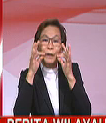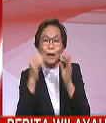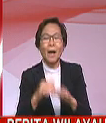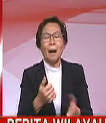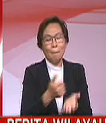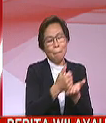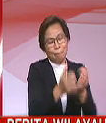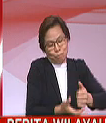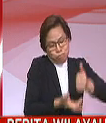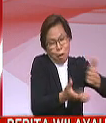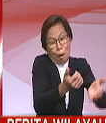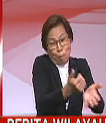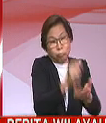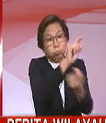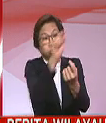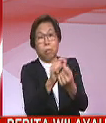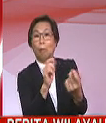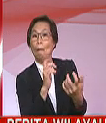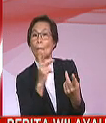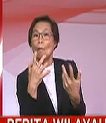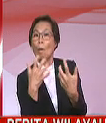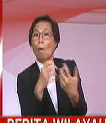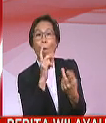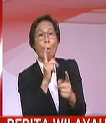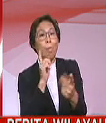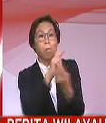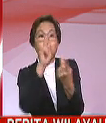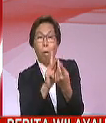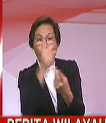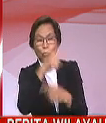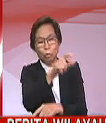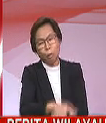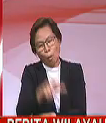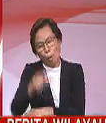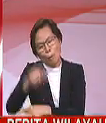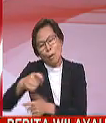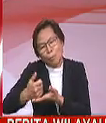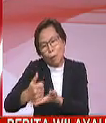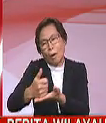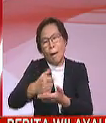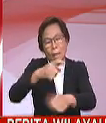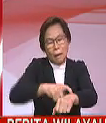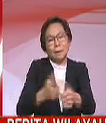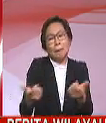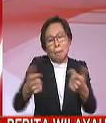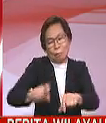itu disifatkan amat bertepatan untuk golongan memerlukan semasa pandemik COVID-19 ketika ini.